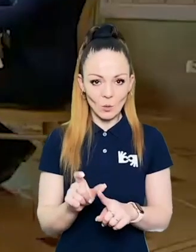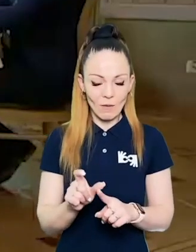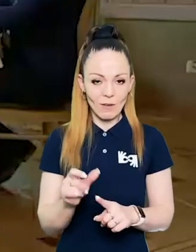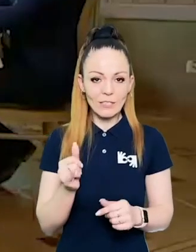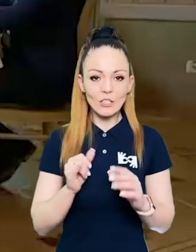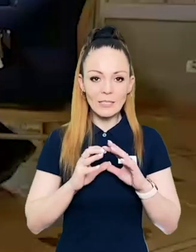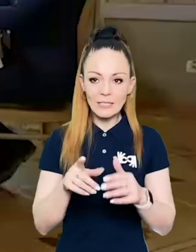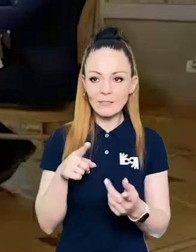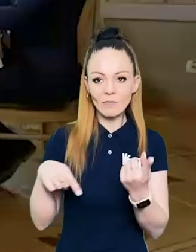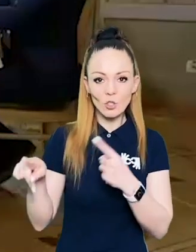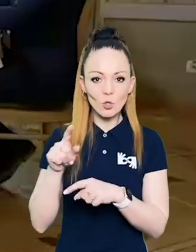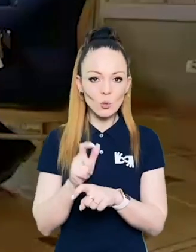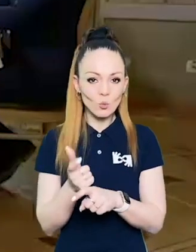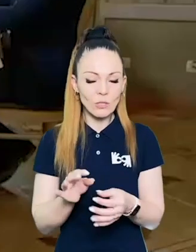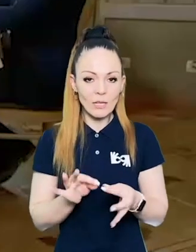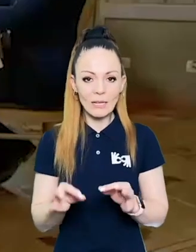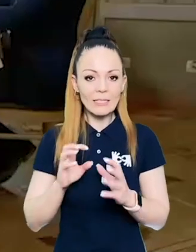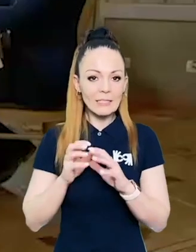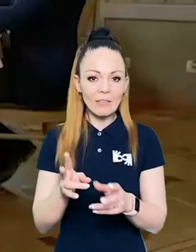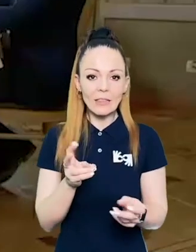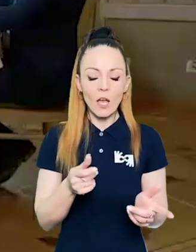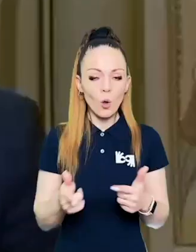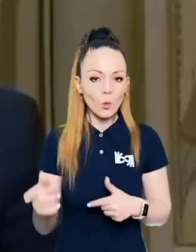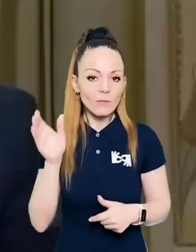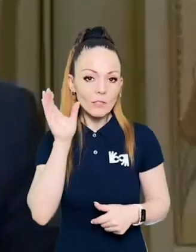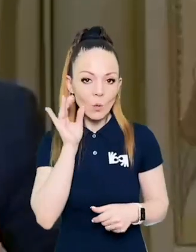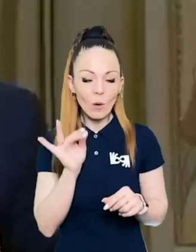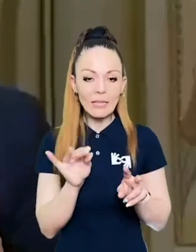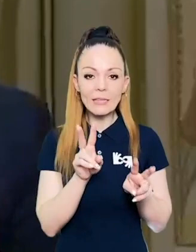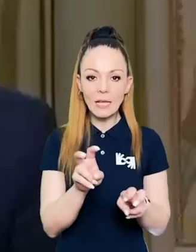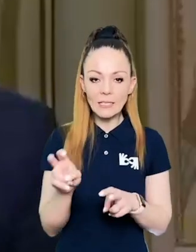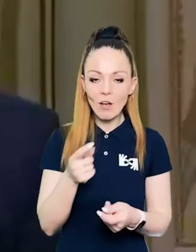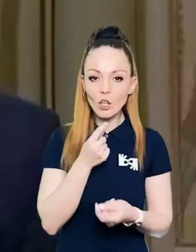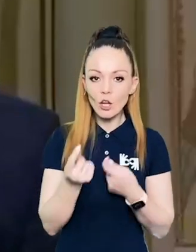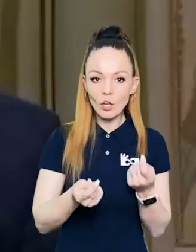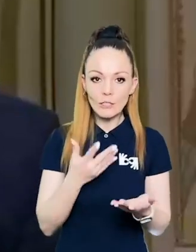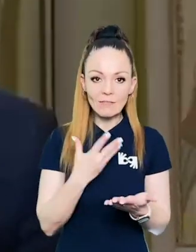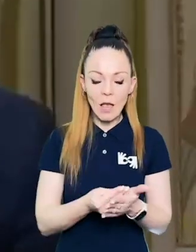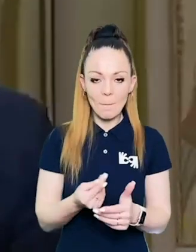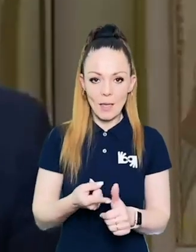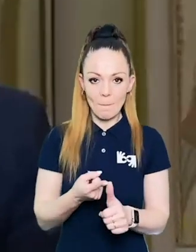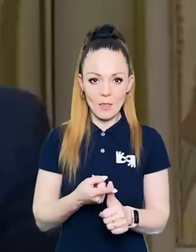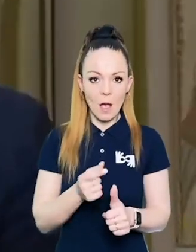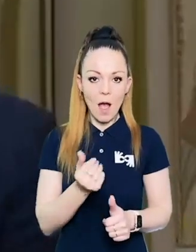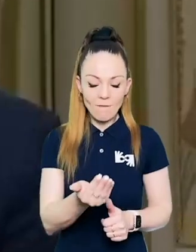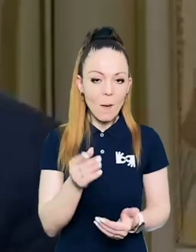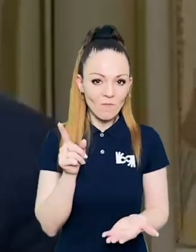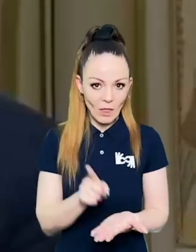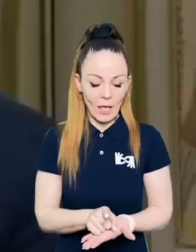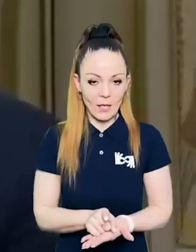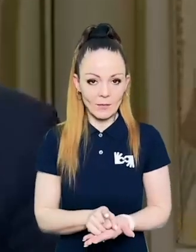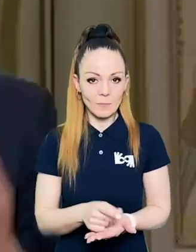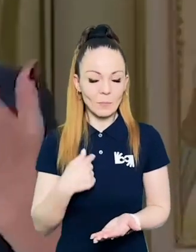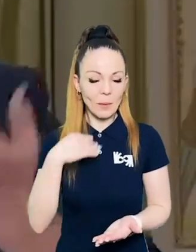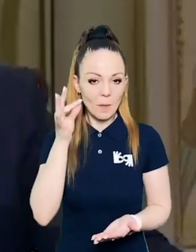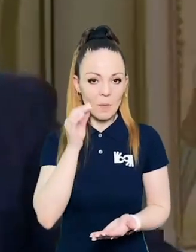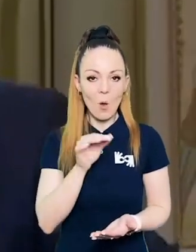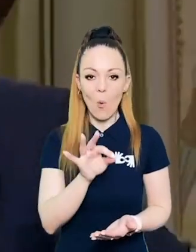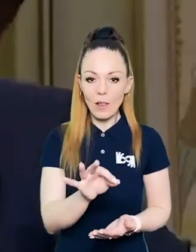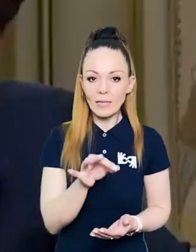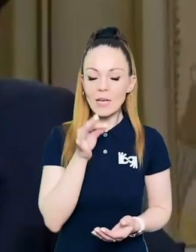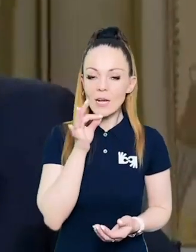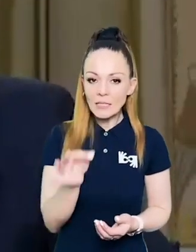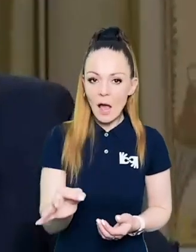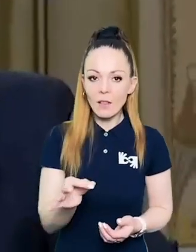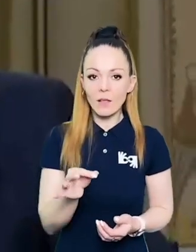відверті слова. Світ же зараз дуже складний, світ не готовий слухати і називати речі своїми іменами. нами, але вам це вдається. І пам'ятаю,